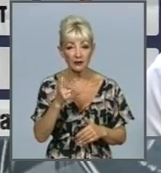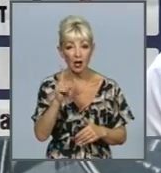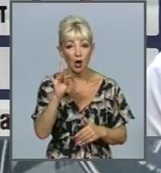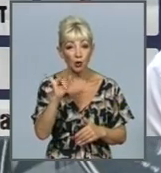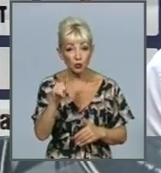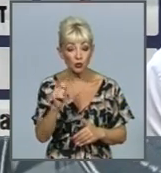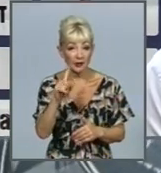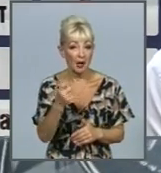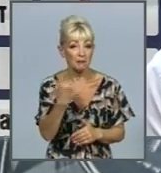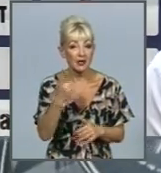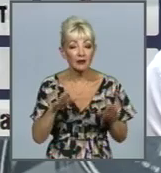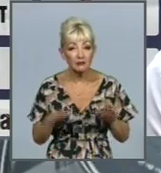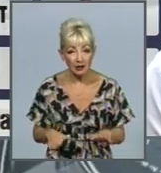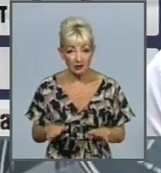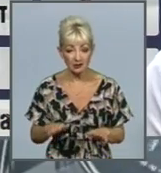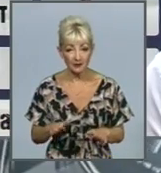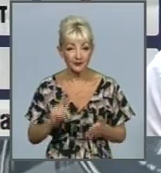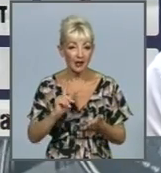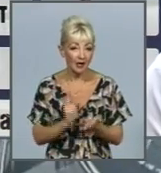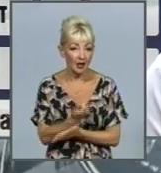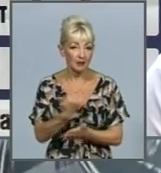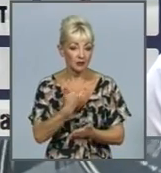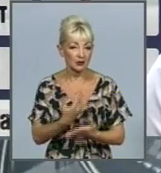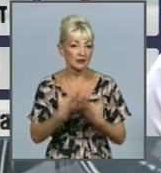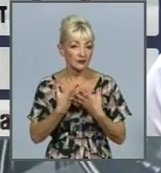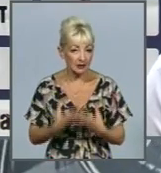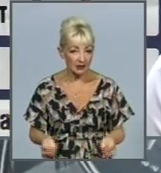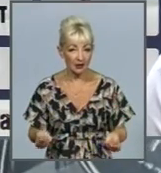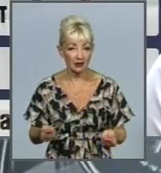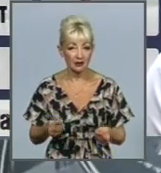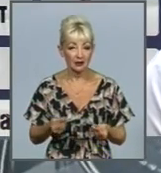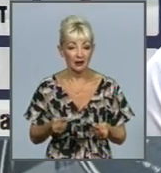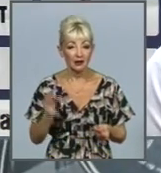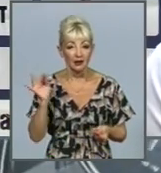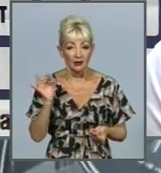месте. Вот. Ну, опять у нас весна и все.